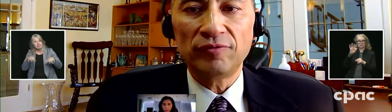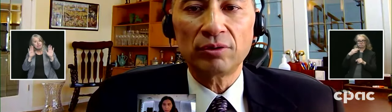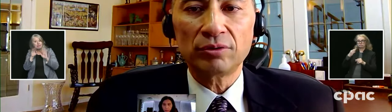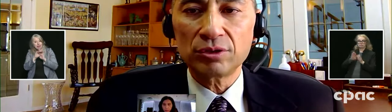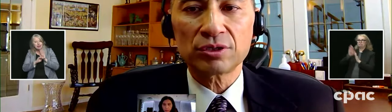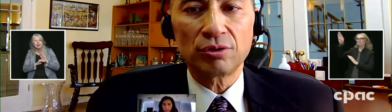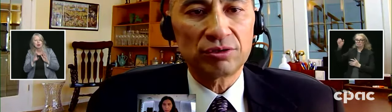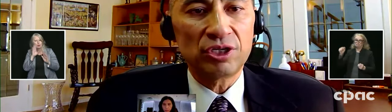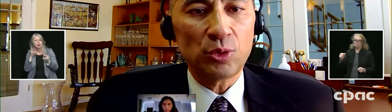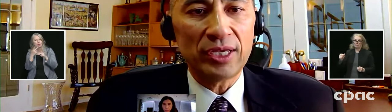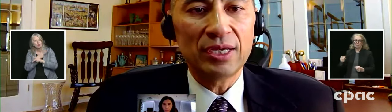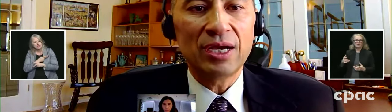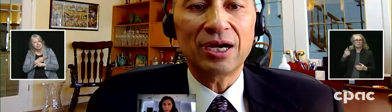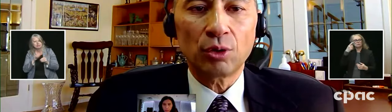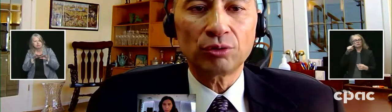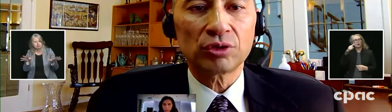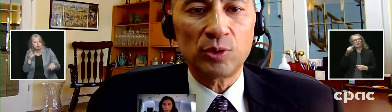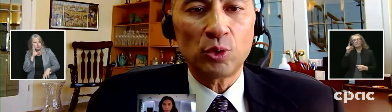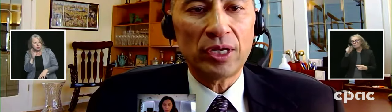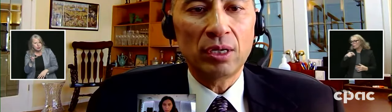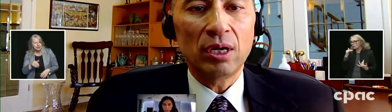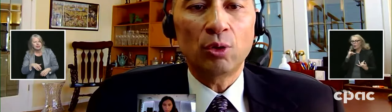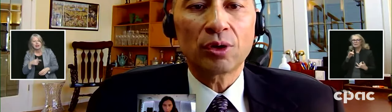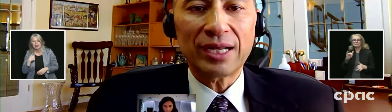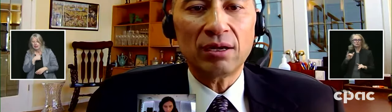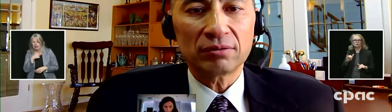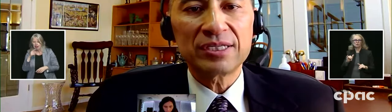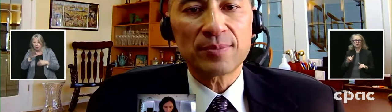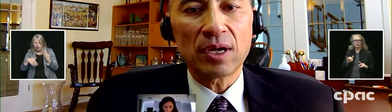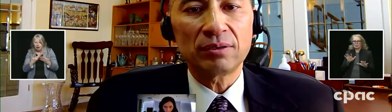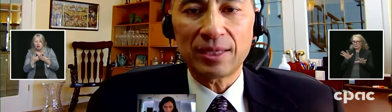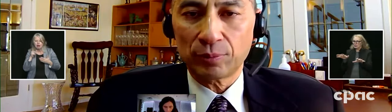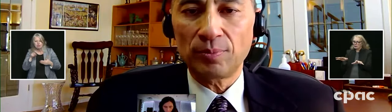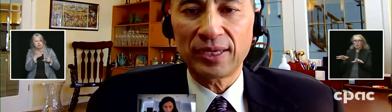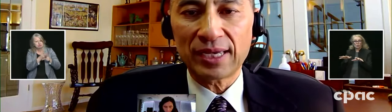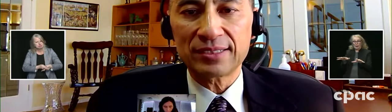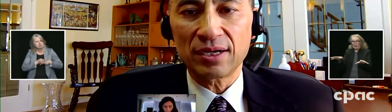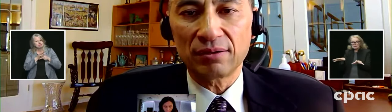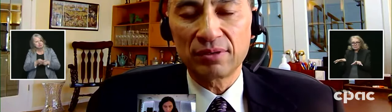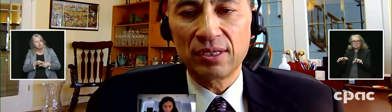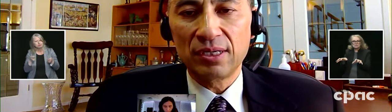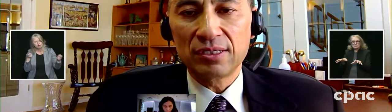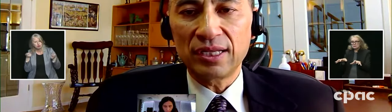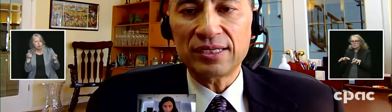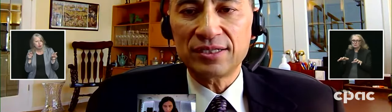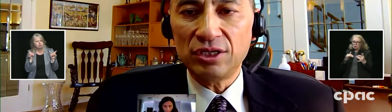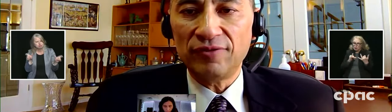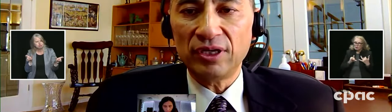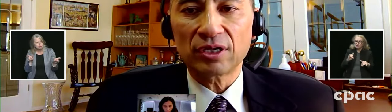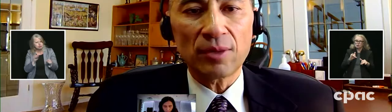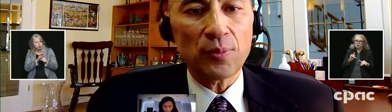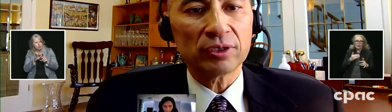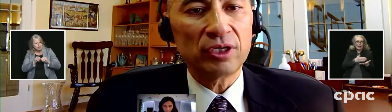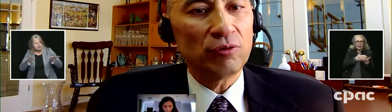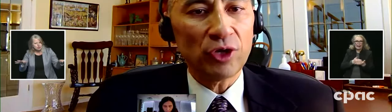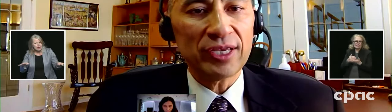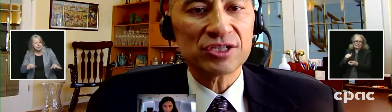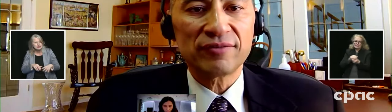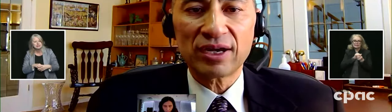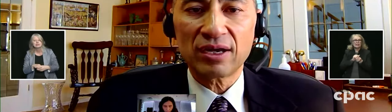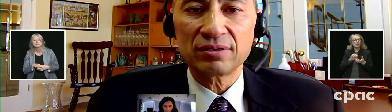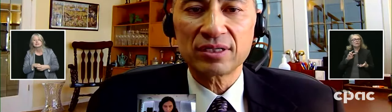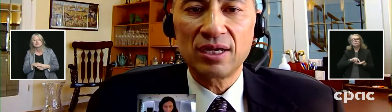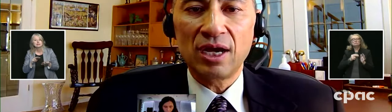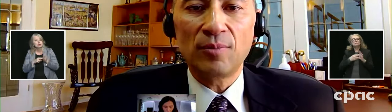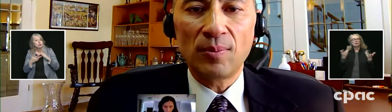nous devons tous continuer à contribuer au ralentissement de la propagation. Cela signifie de reporter nos voyages